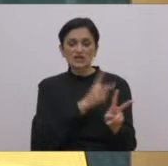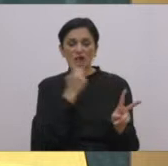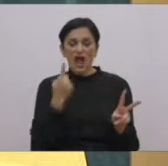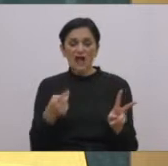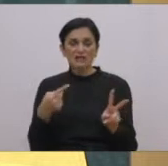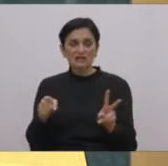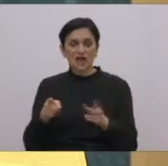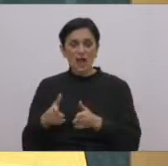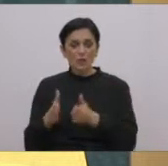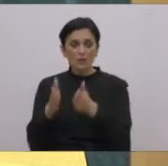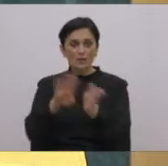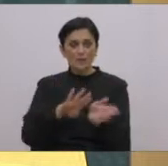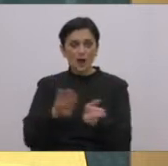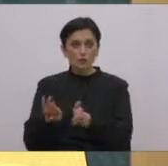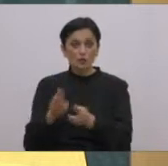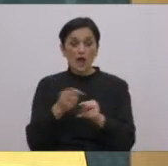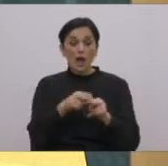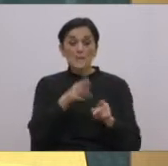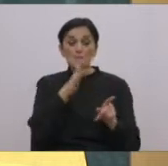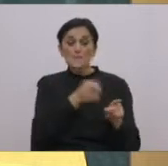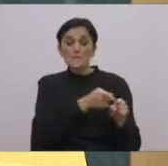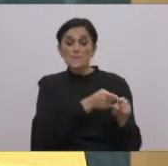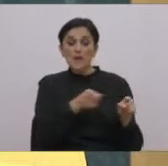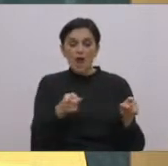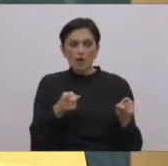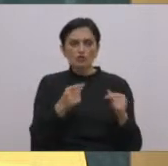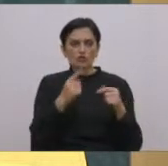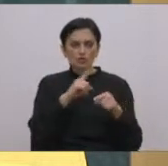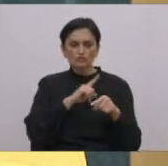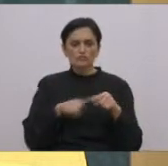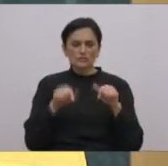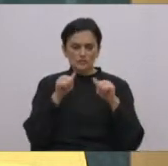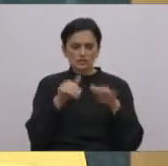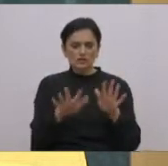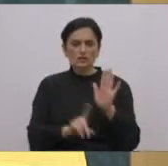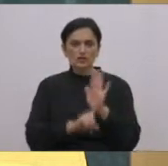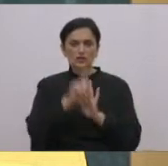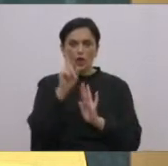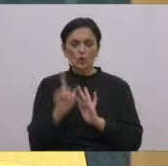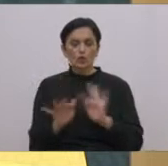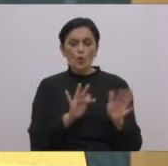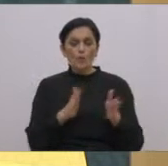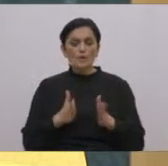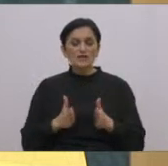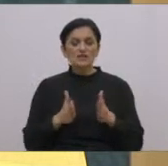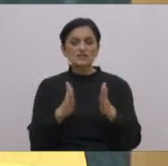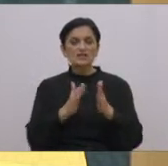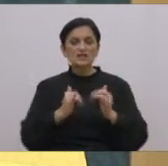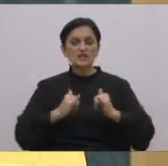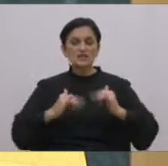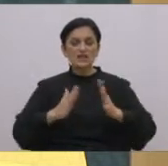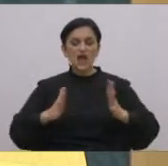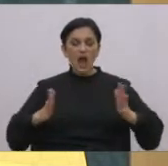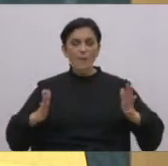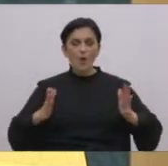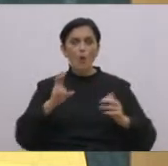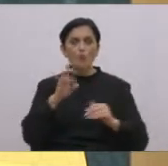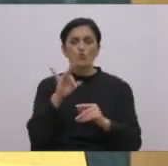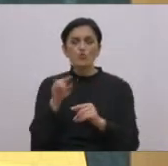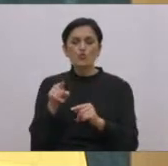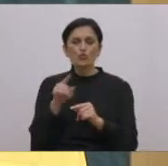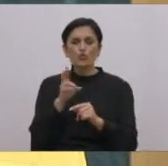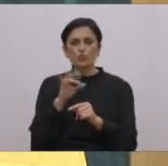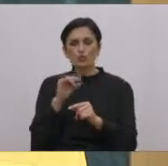მიმართულებაზე და ამ პერიოდის განმავლობაში მყისიერად დაიწყო ღონისძიებები გზის გაფართოების დამაგროვებელი ბუფერის